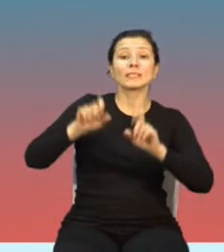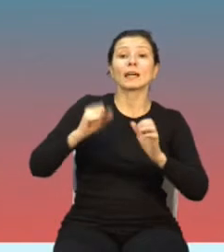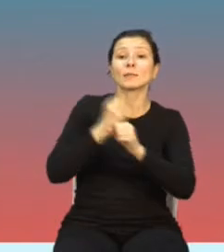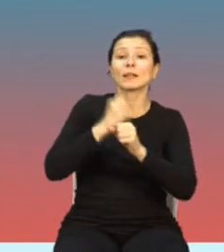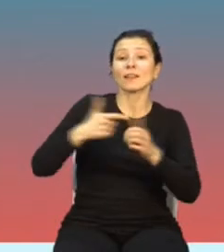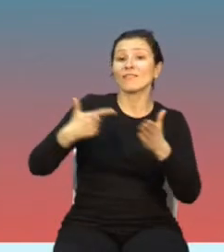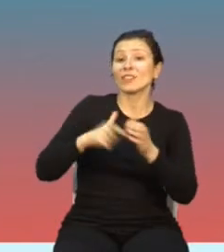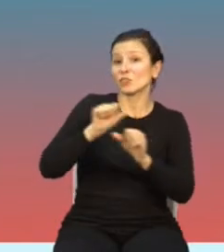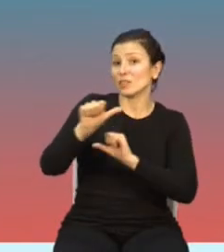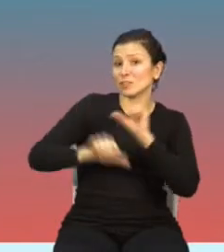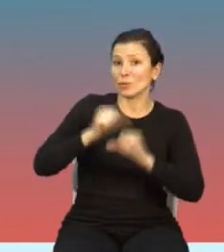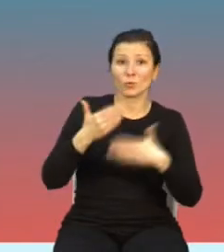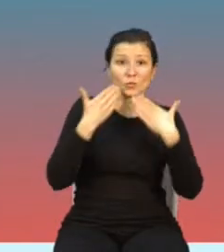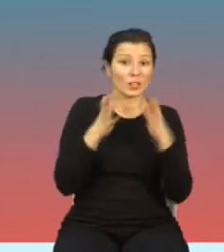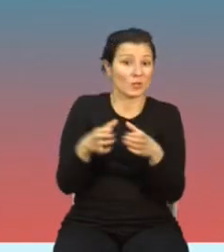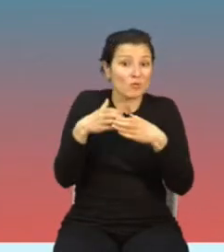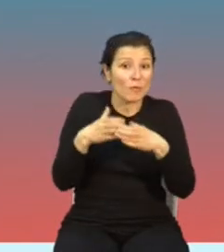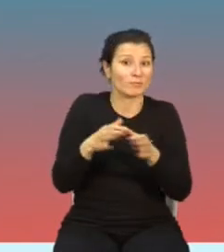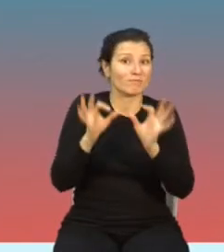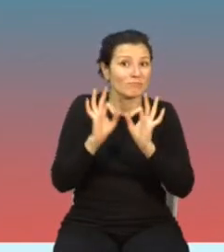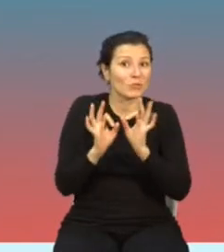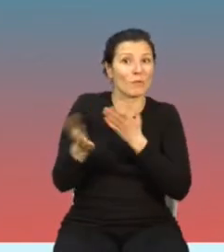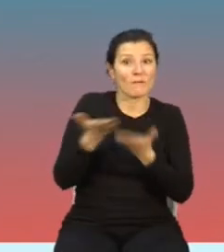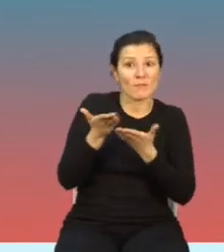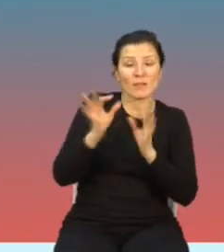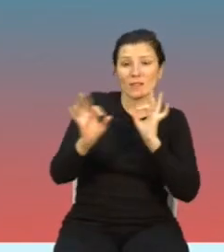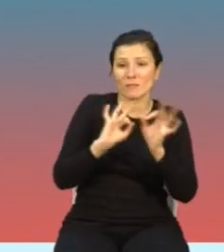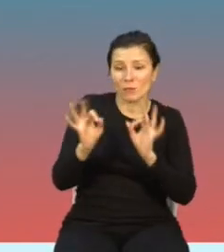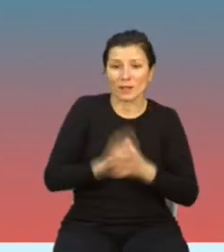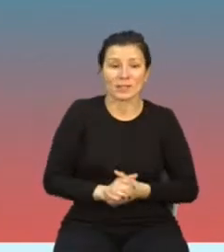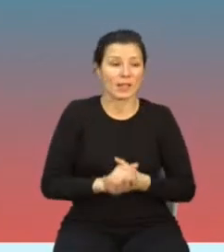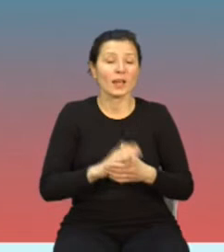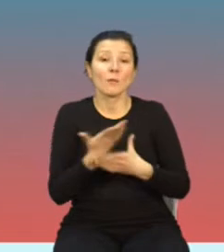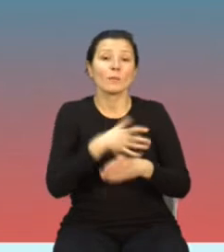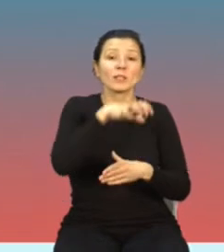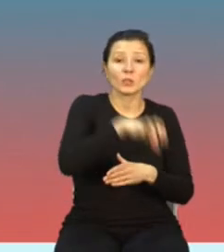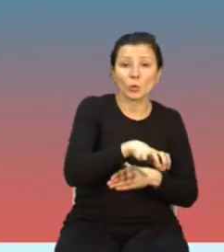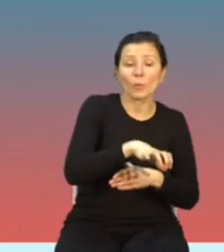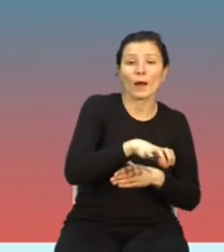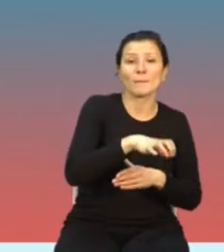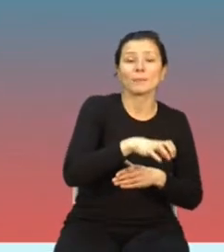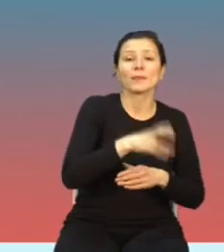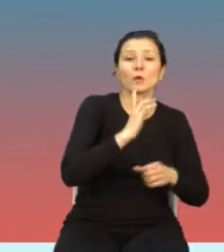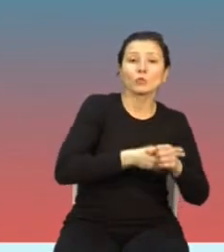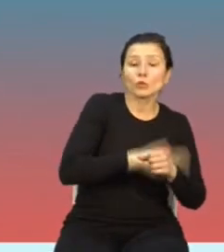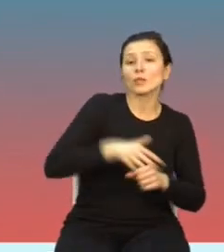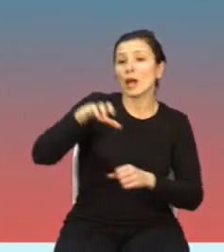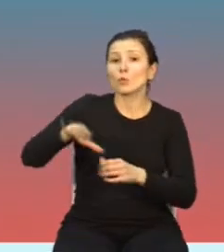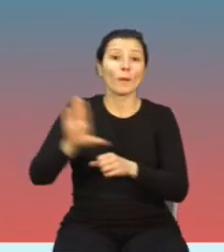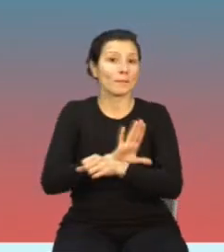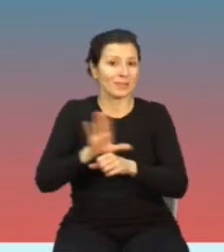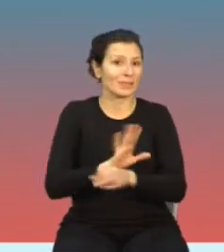dobrą wymianę informacją pomiędzy organami a przemysłem, a firmami. I na przykład w trakcie